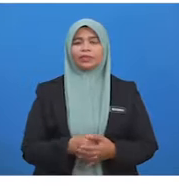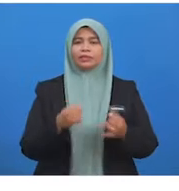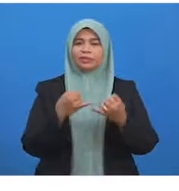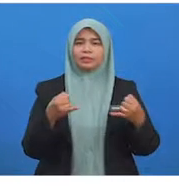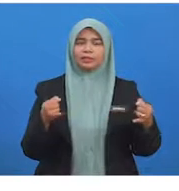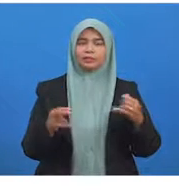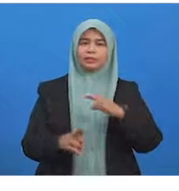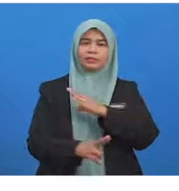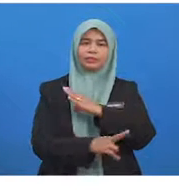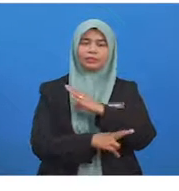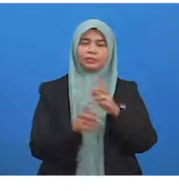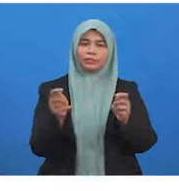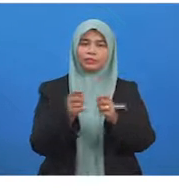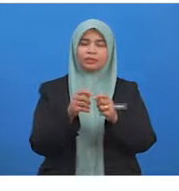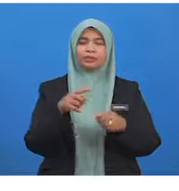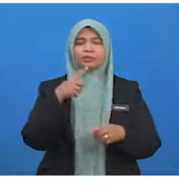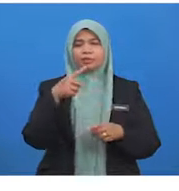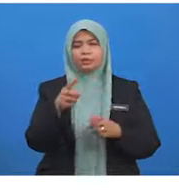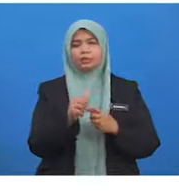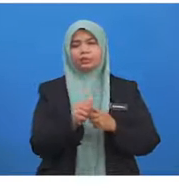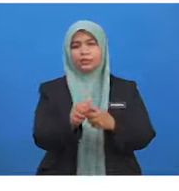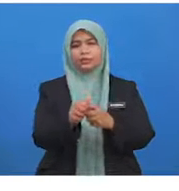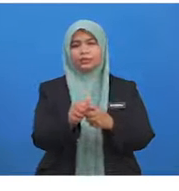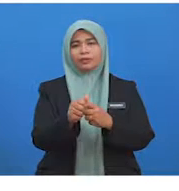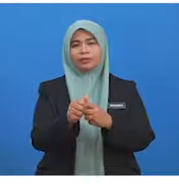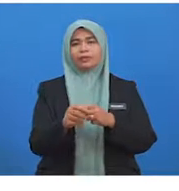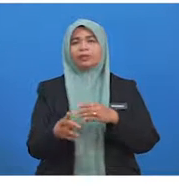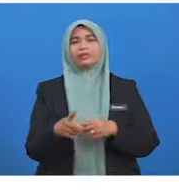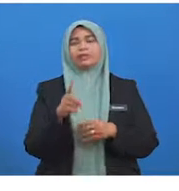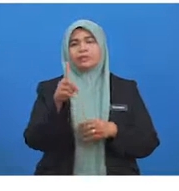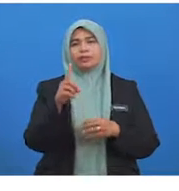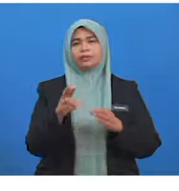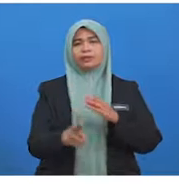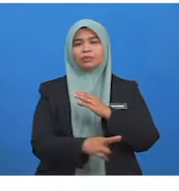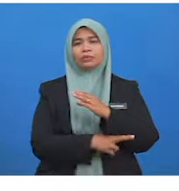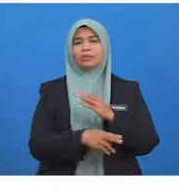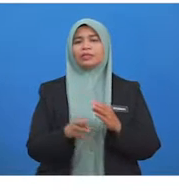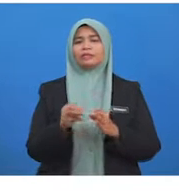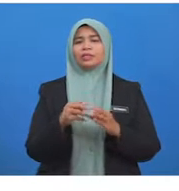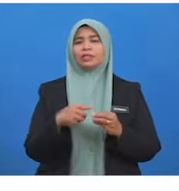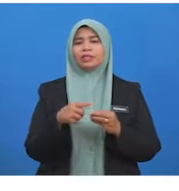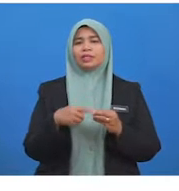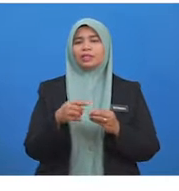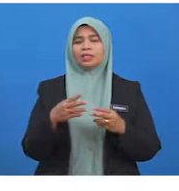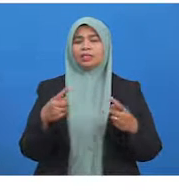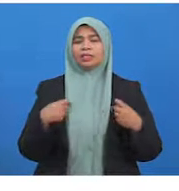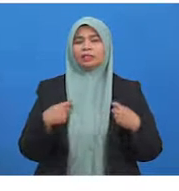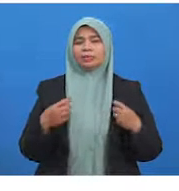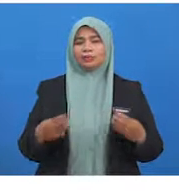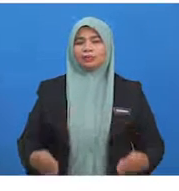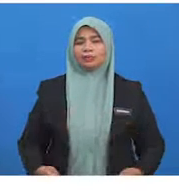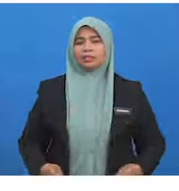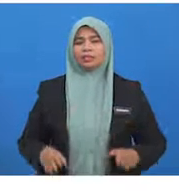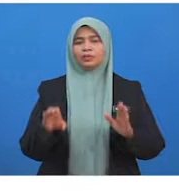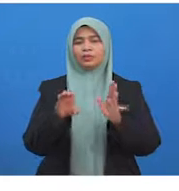hukuman mengenai tubuh badan seperti sebatan. Kedua, hukuman berkaitan